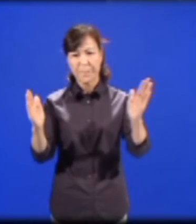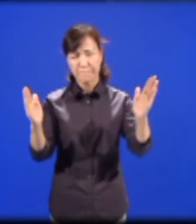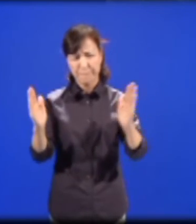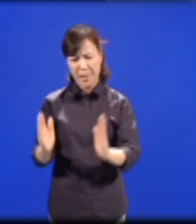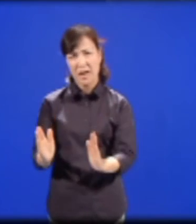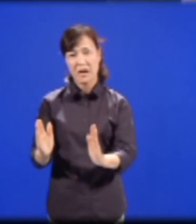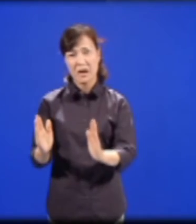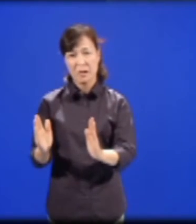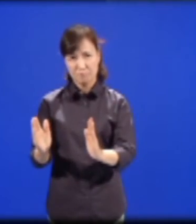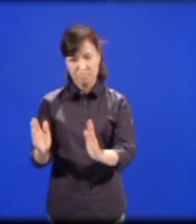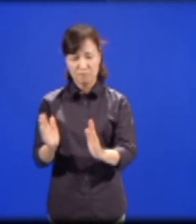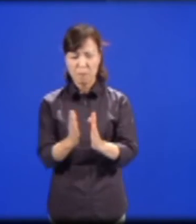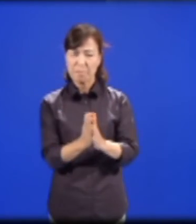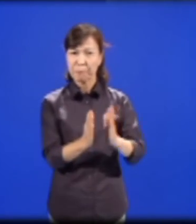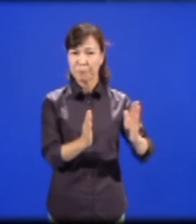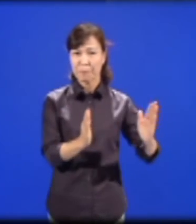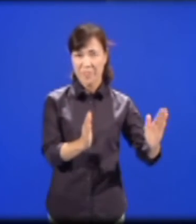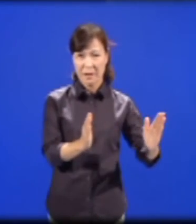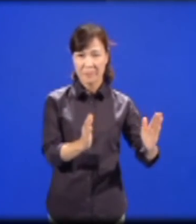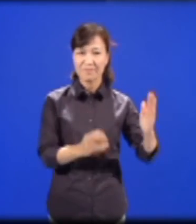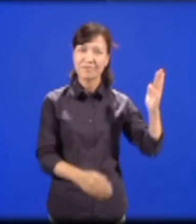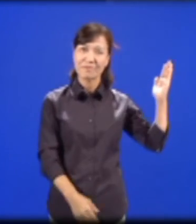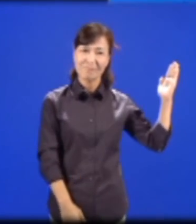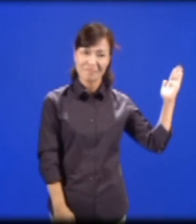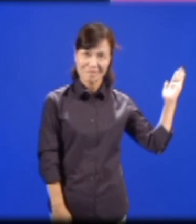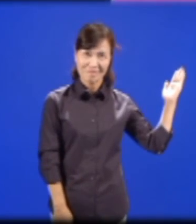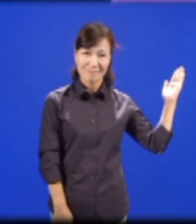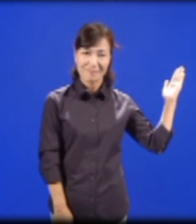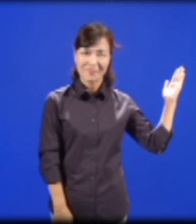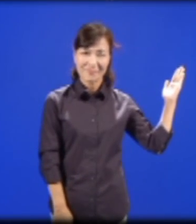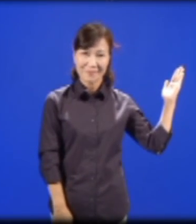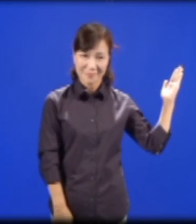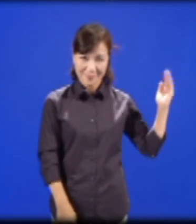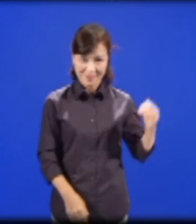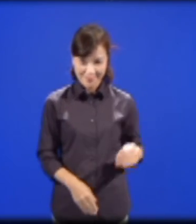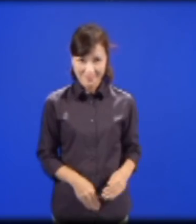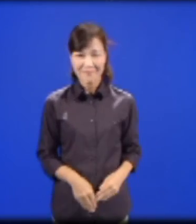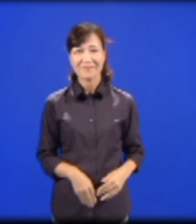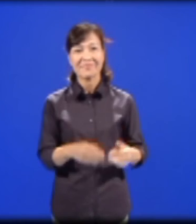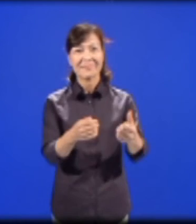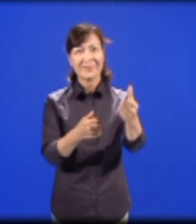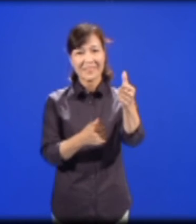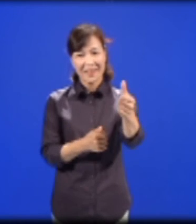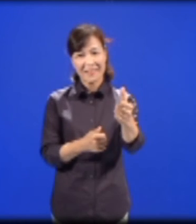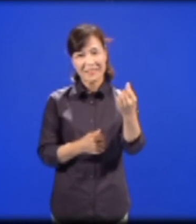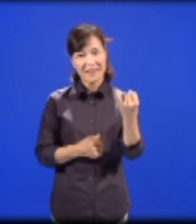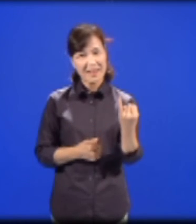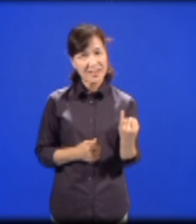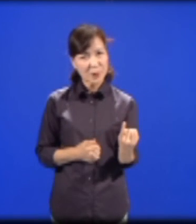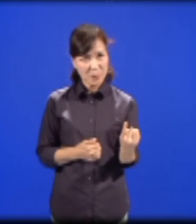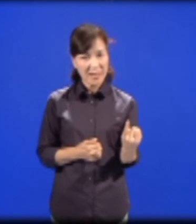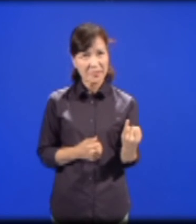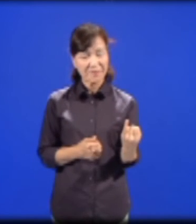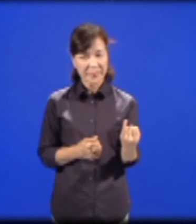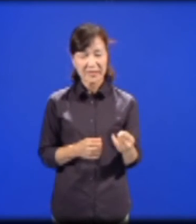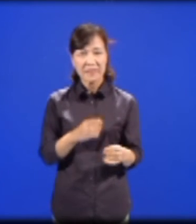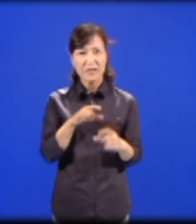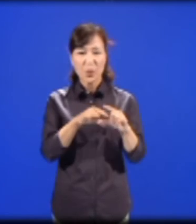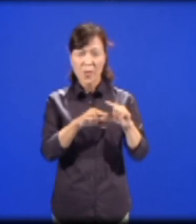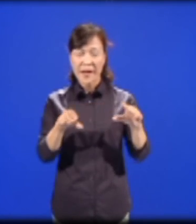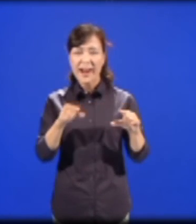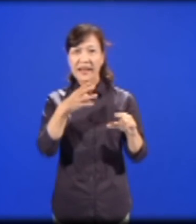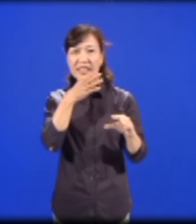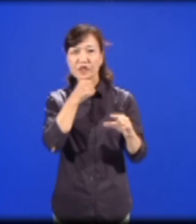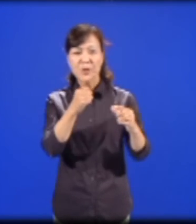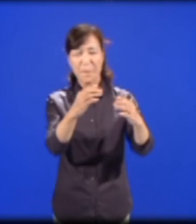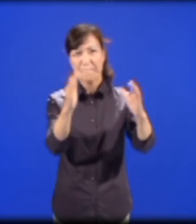。こちらのグラフを見てください。これは男性と女性それぞれの平均寿命